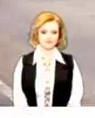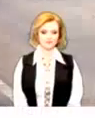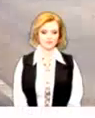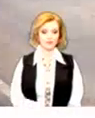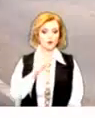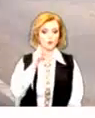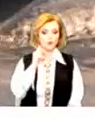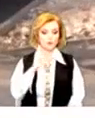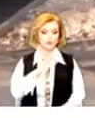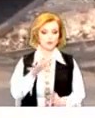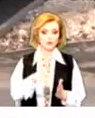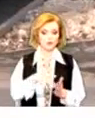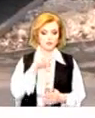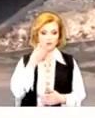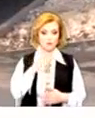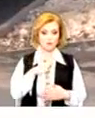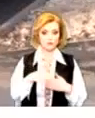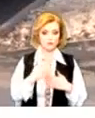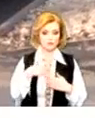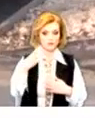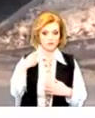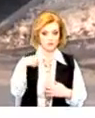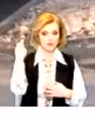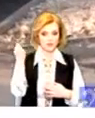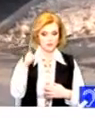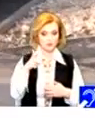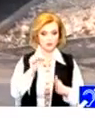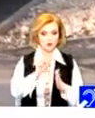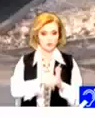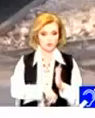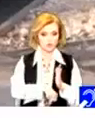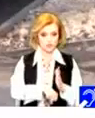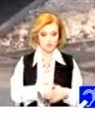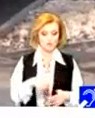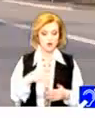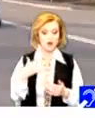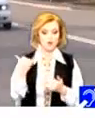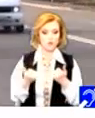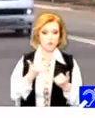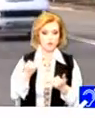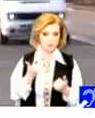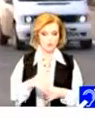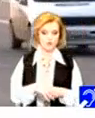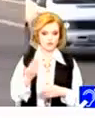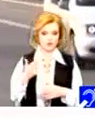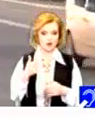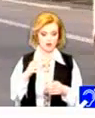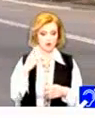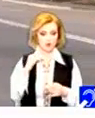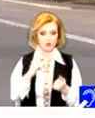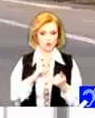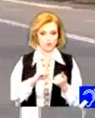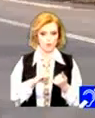Un bărbat din Florești a fost condamnat la 20 de ani de închisoare pentru că l-a ucis și incendiat pe amantul concubinei sale. Alături de el va